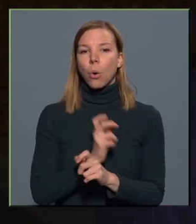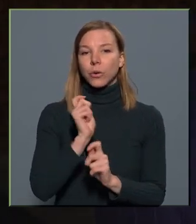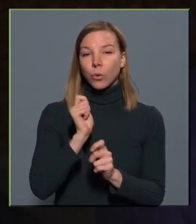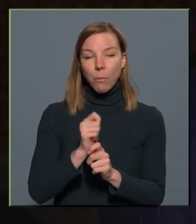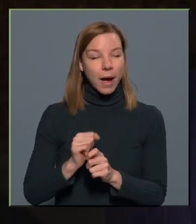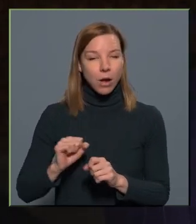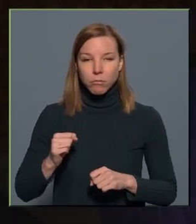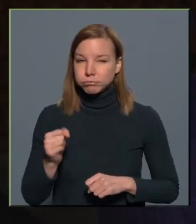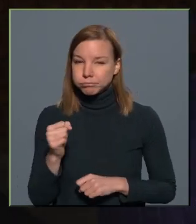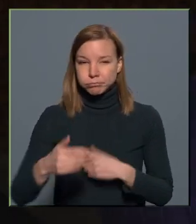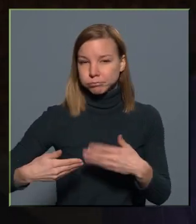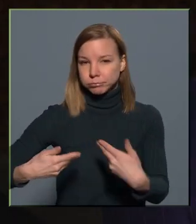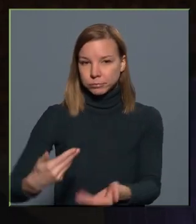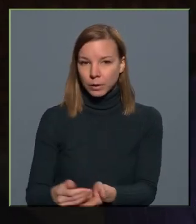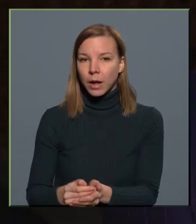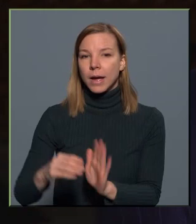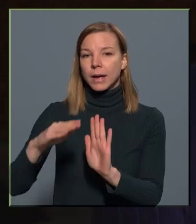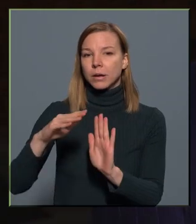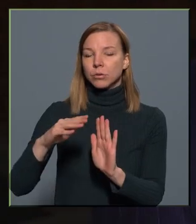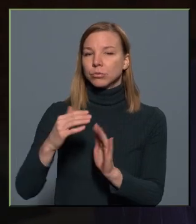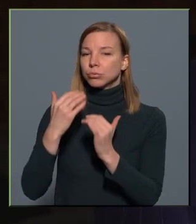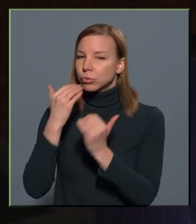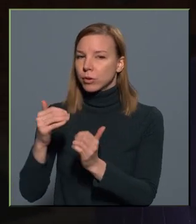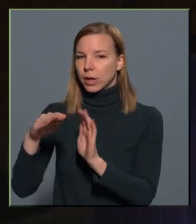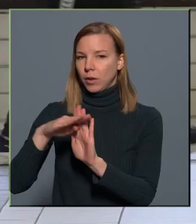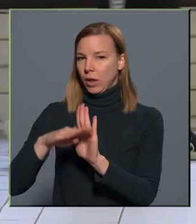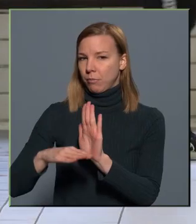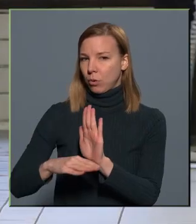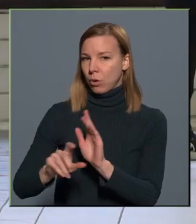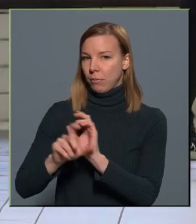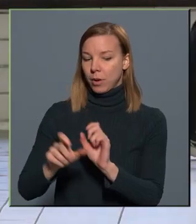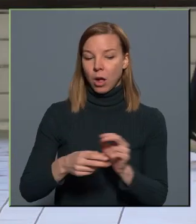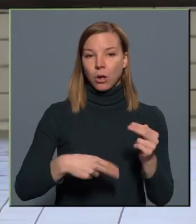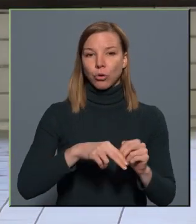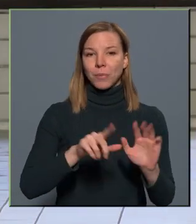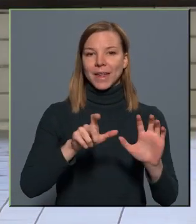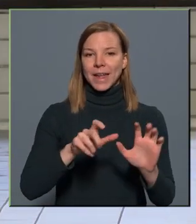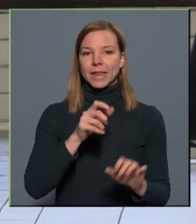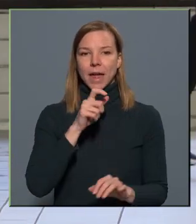ennek a programnak köszönhetően több mint 700 óvodás, és vagy